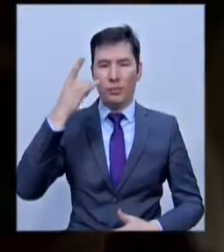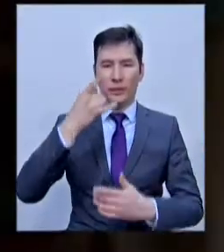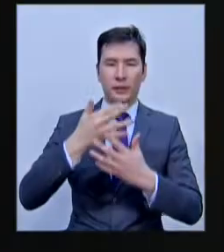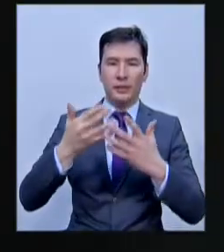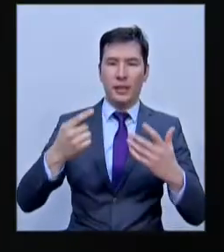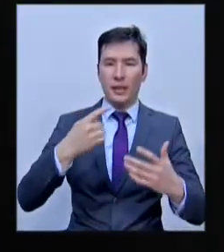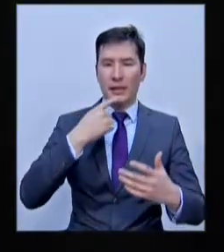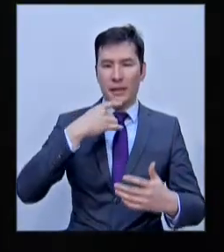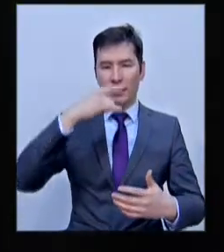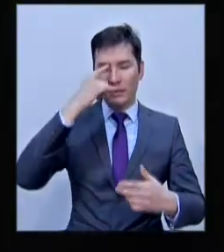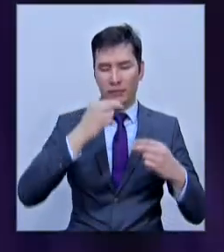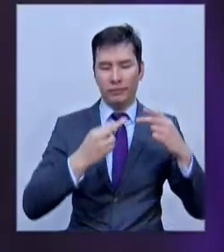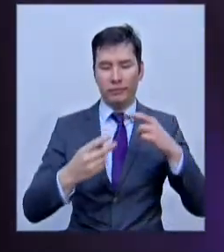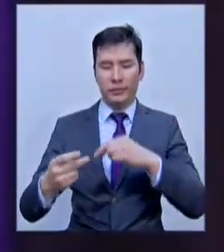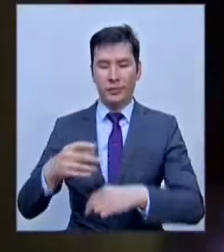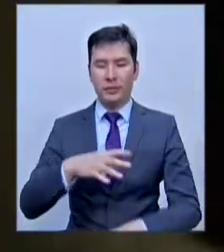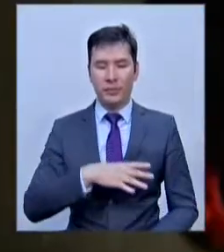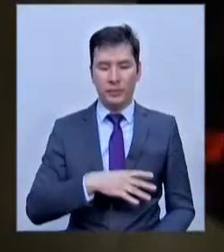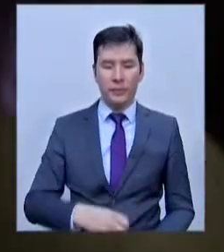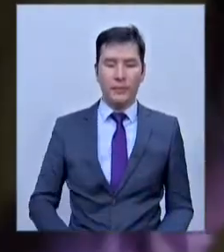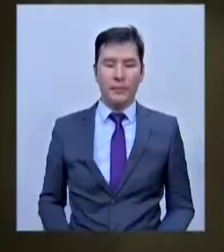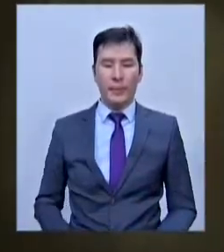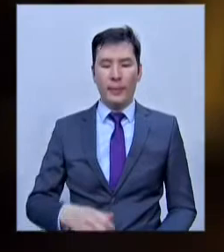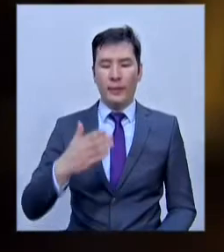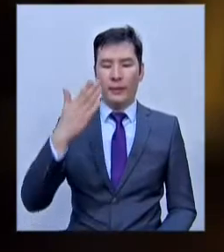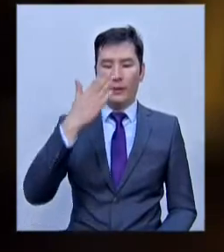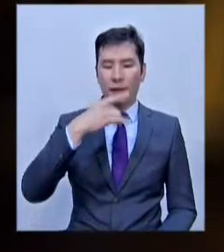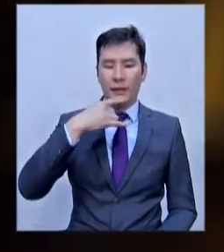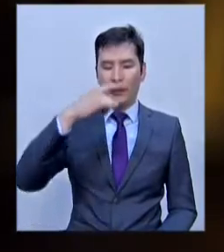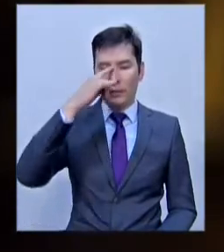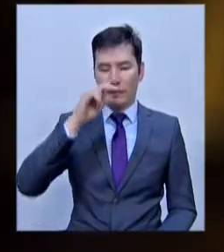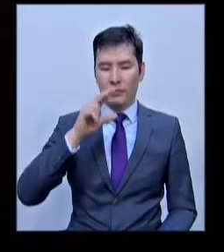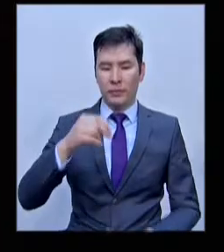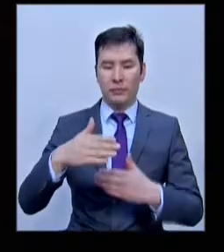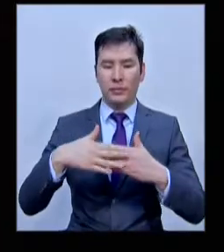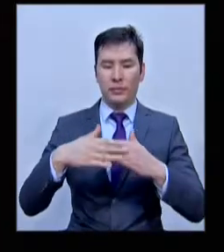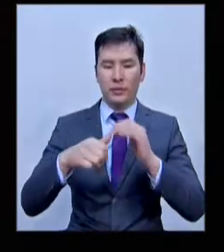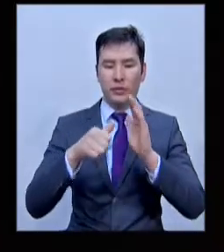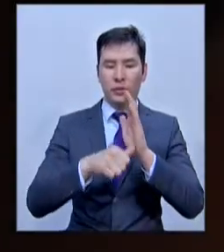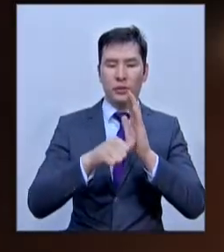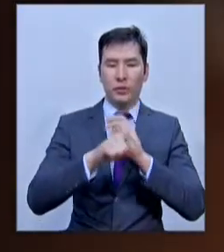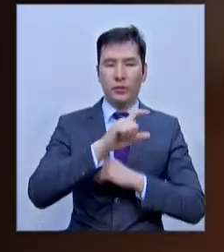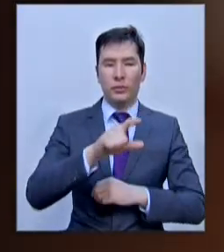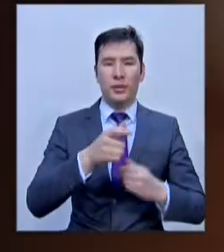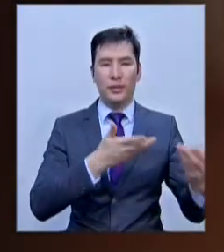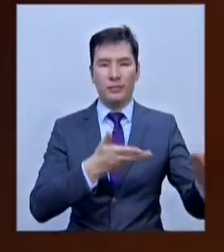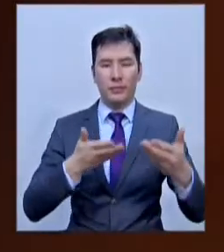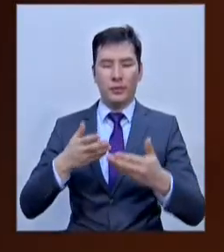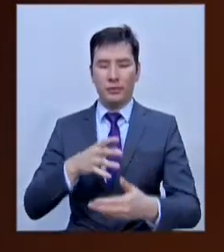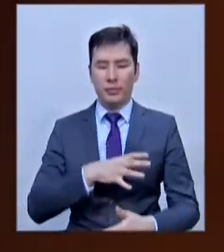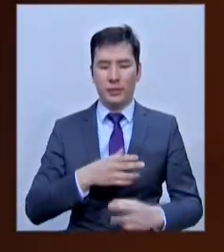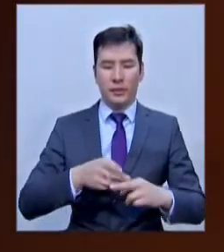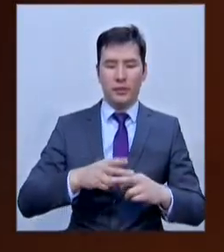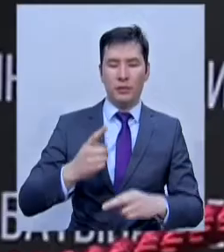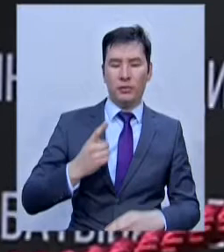құрамында арнайы шақырту алып киноға түскен. Фильмді қазақша сөйлету үшін 60-тан астам кәсіби актер атсалысты. Көптен күткен